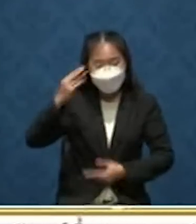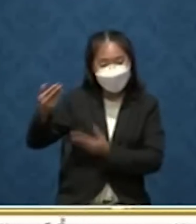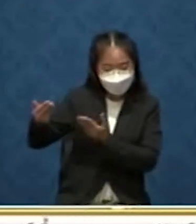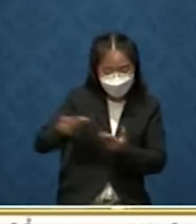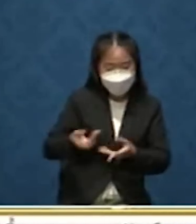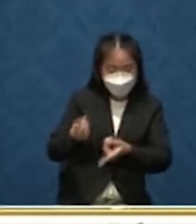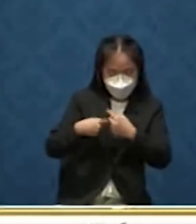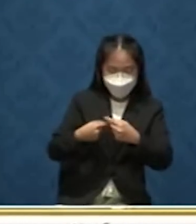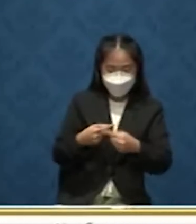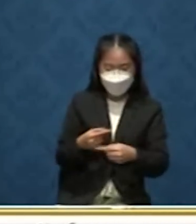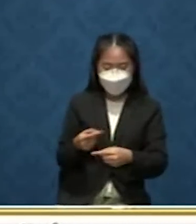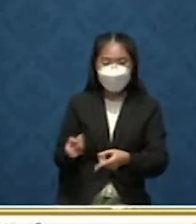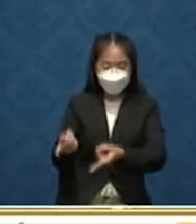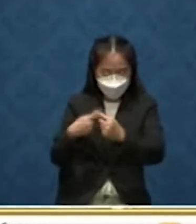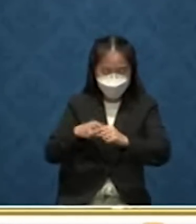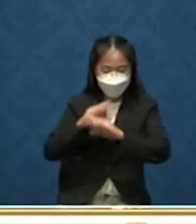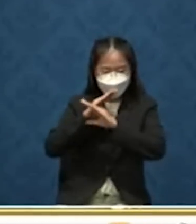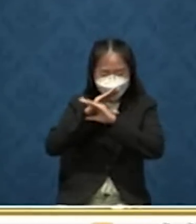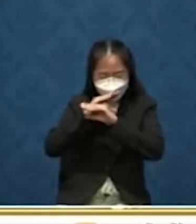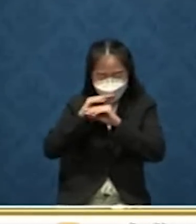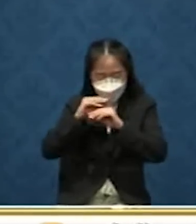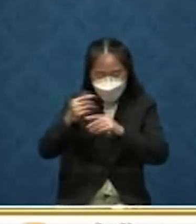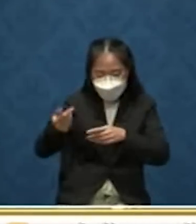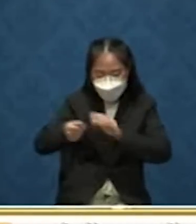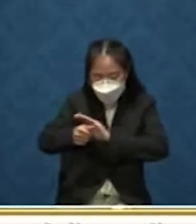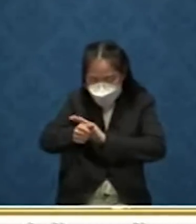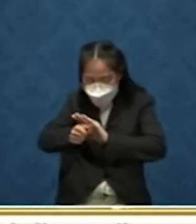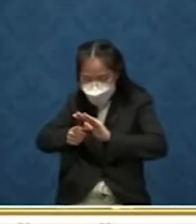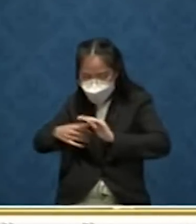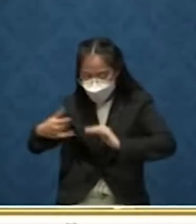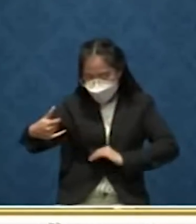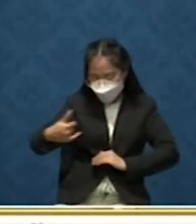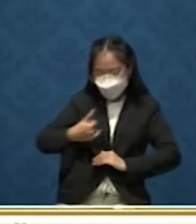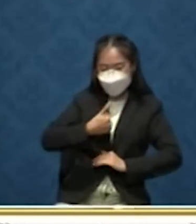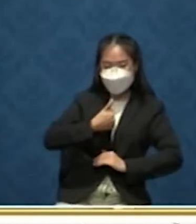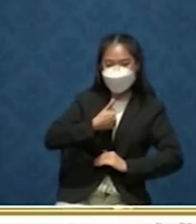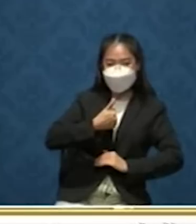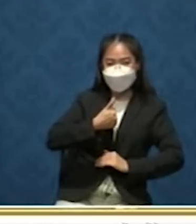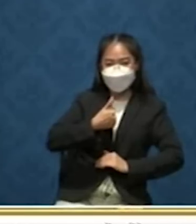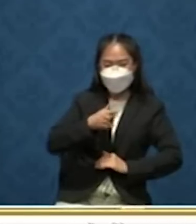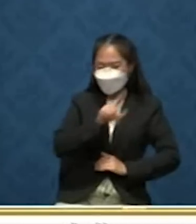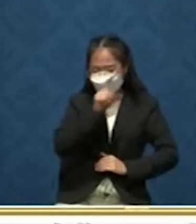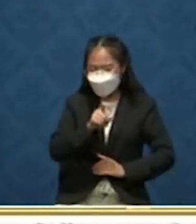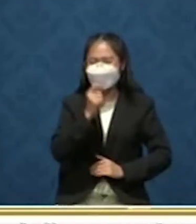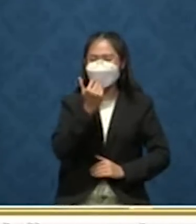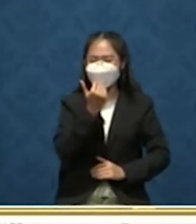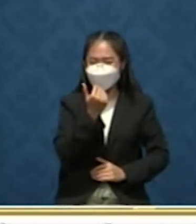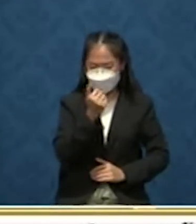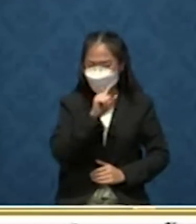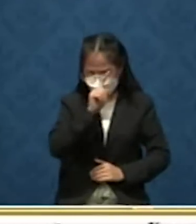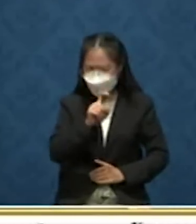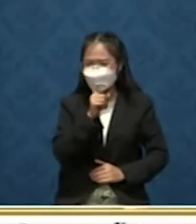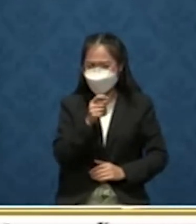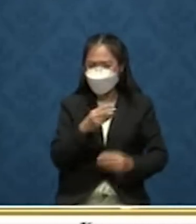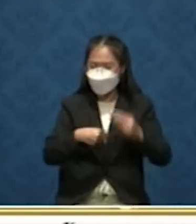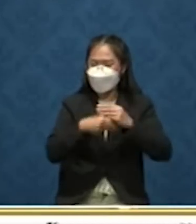แต่มาแบเงิบเงิบนะแอบแอบแอบไมให้โลกรู้แล้วจะไม่ให้สงสัยไดอย่ไรว่ามีความ